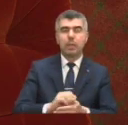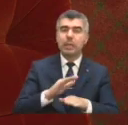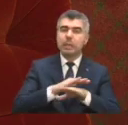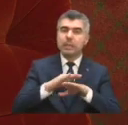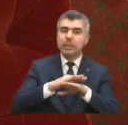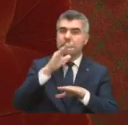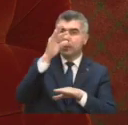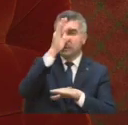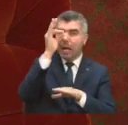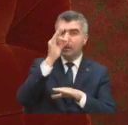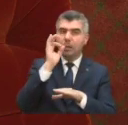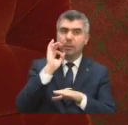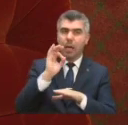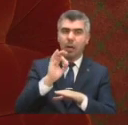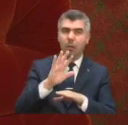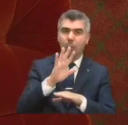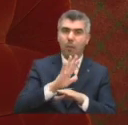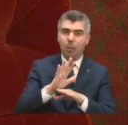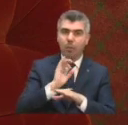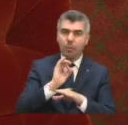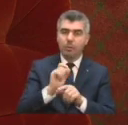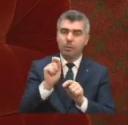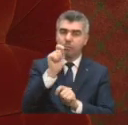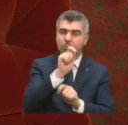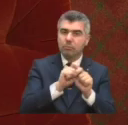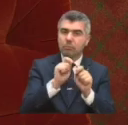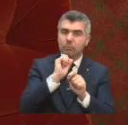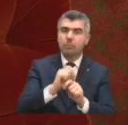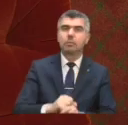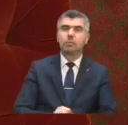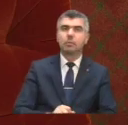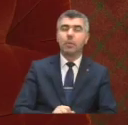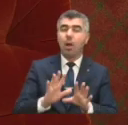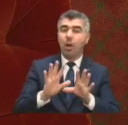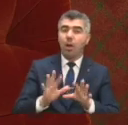اللي وجدنا، وبالنسبة بالمناسبة أوراش راه كاين 50,000.